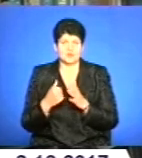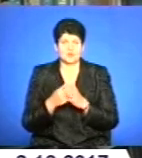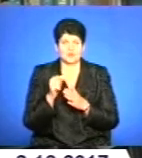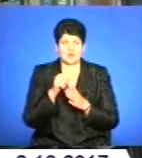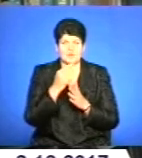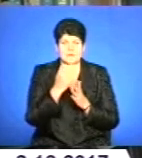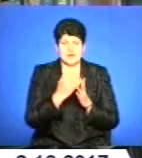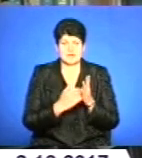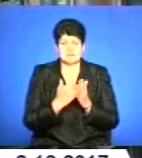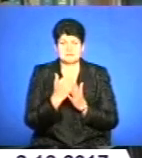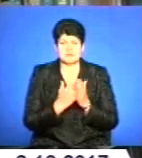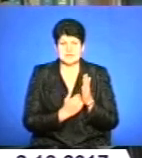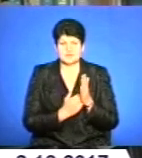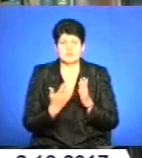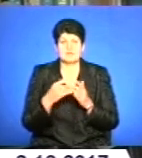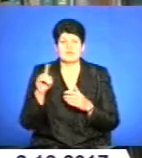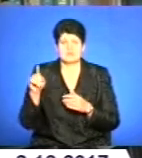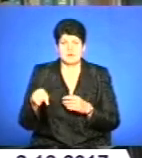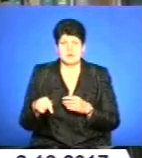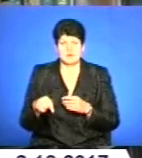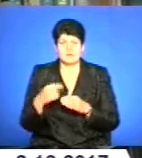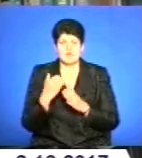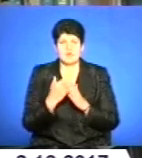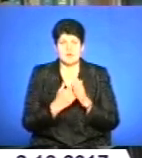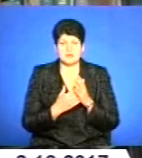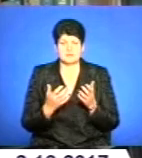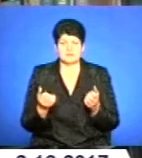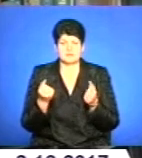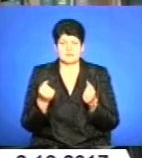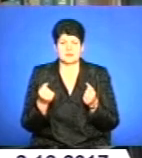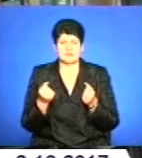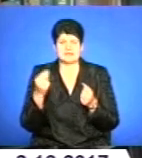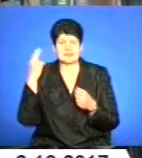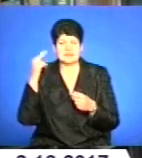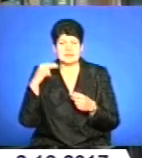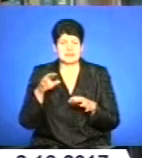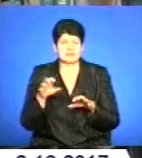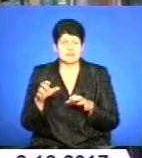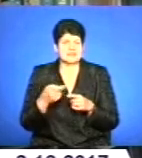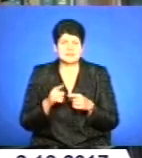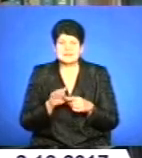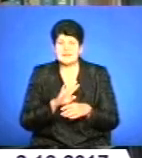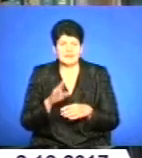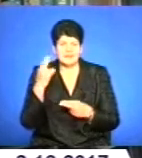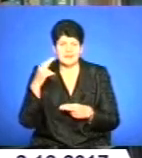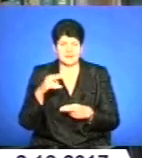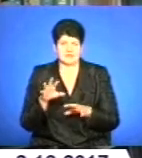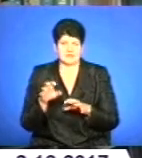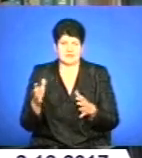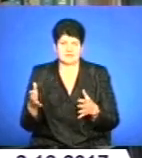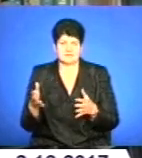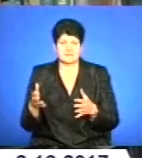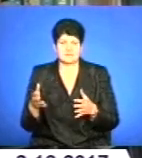переліку і списку, який вимагає той порядок утримання в неволі диких тварин. То не є дикі тварини. І в зв'язку з